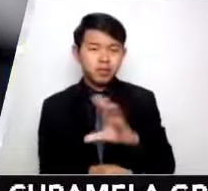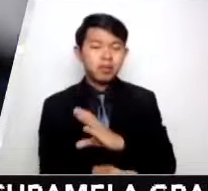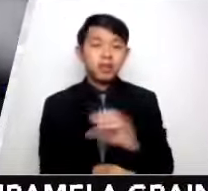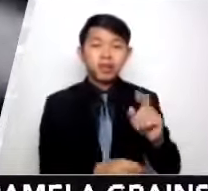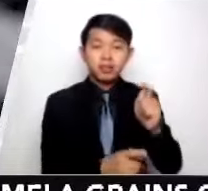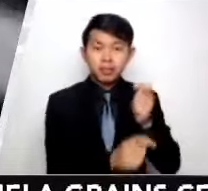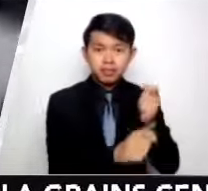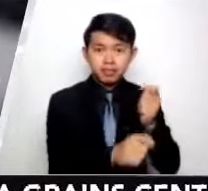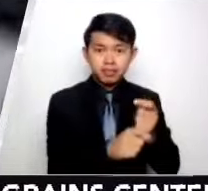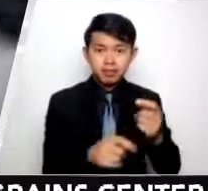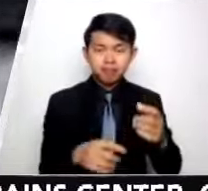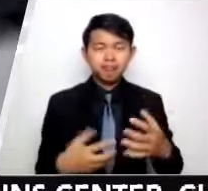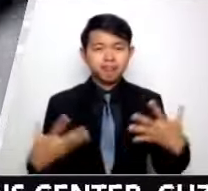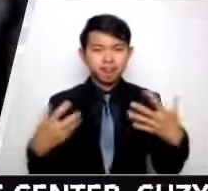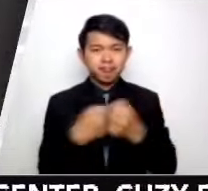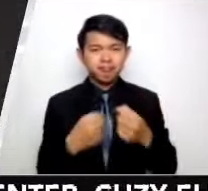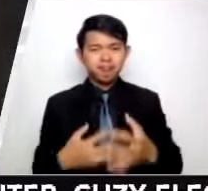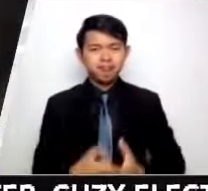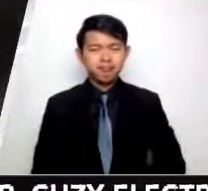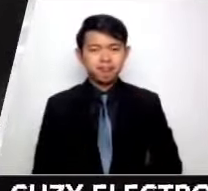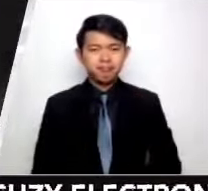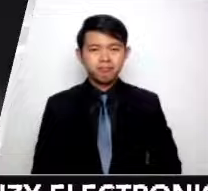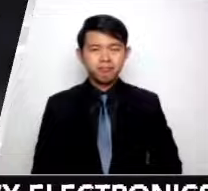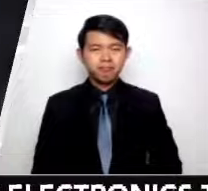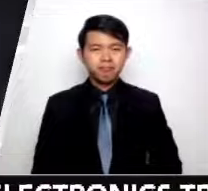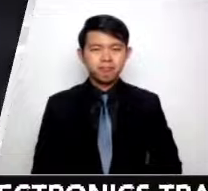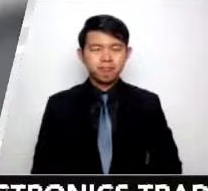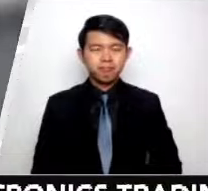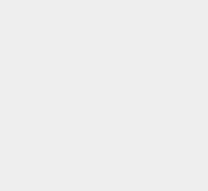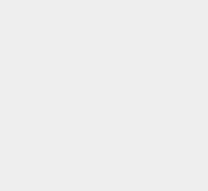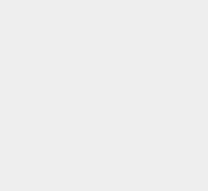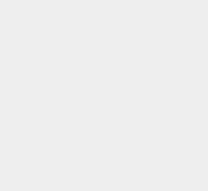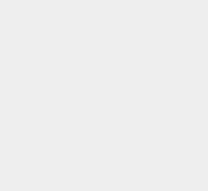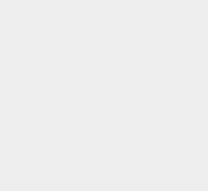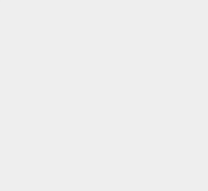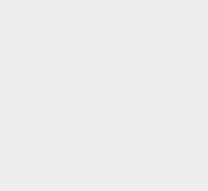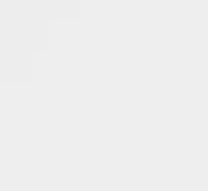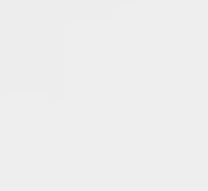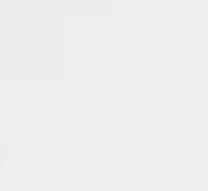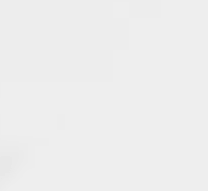Oscar Oida, nagbabalita para sa GMA Integrated News.